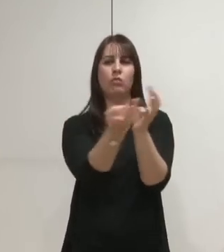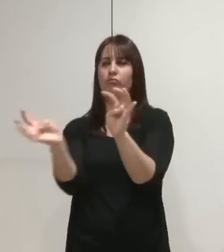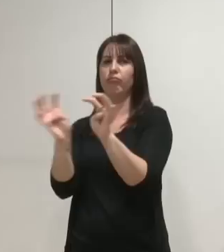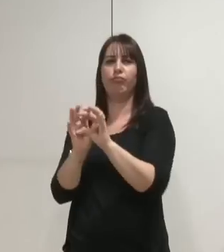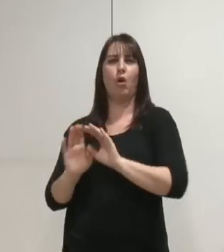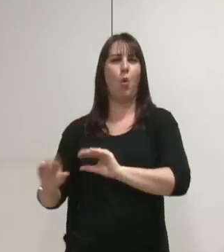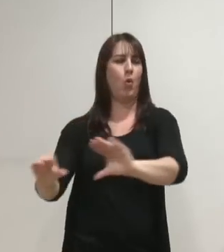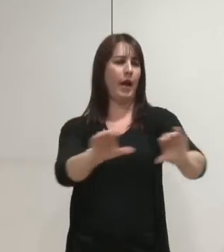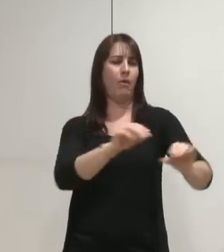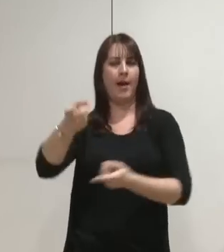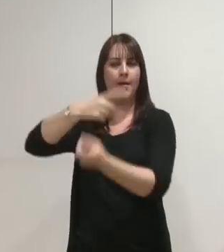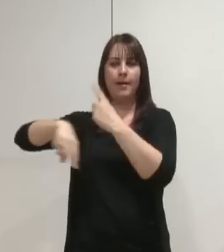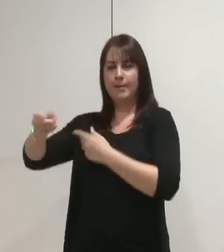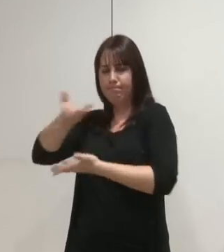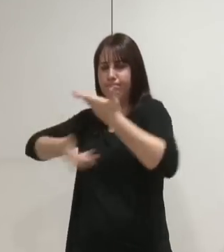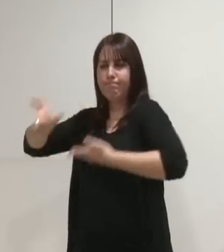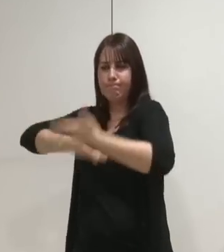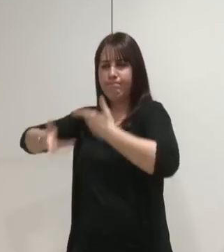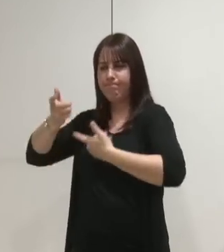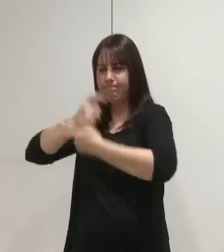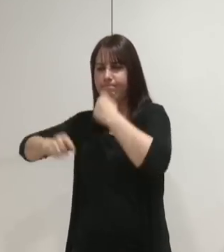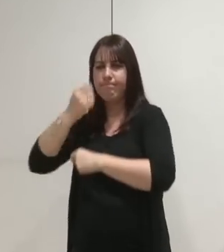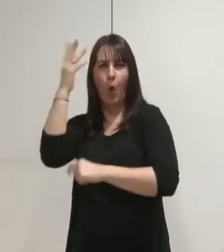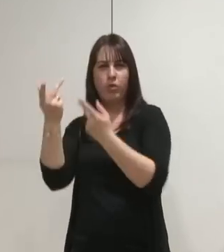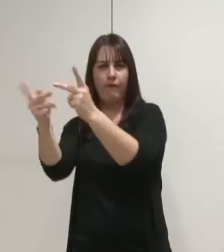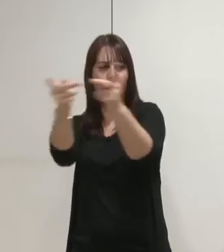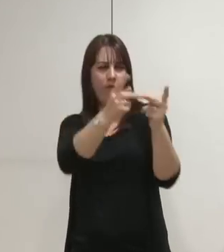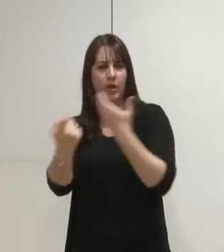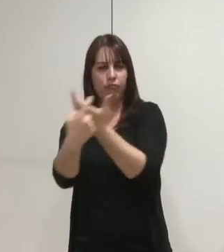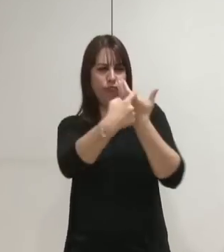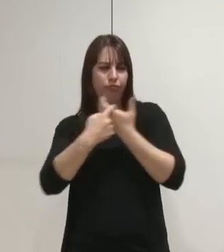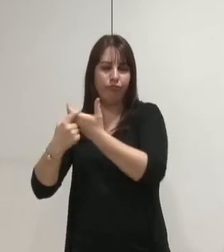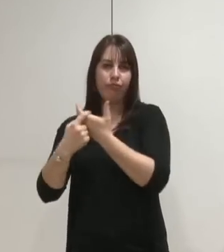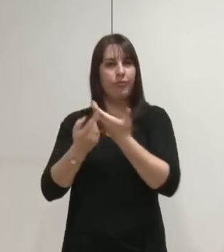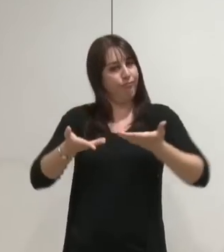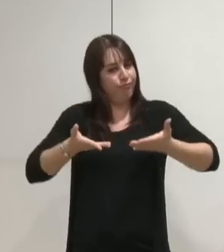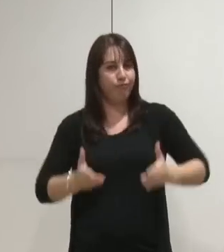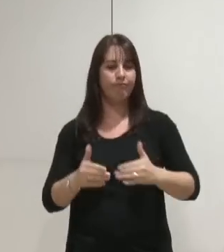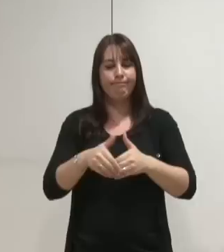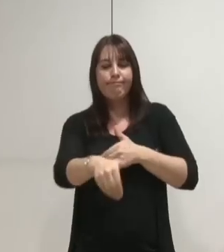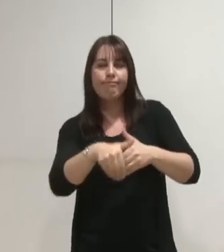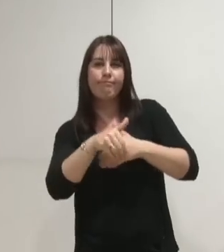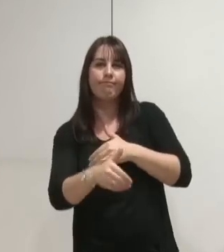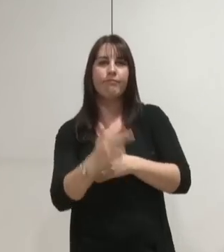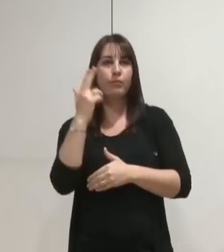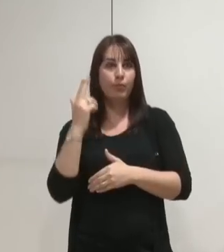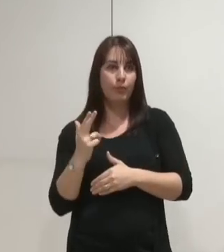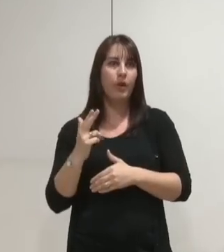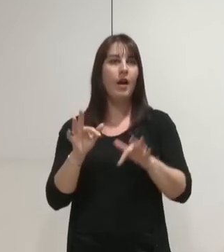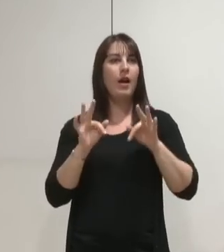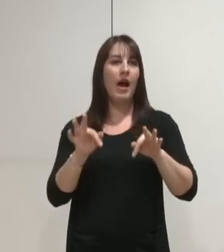le terrain et en lien également avec les autres communes de faire procéder prochainement à l'évacuation du